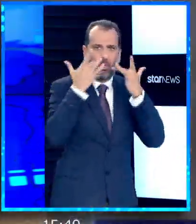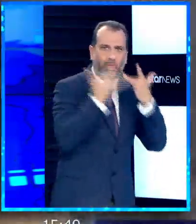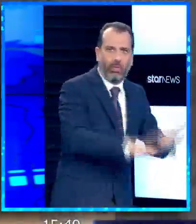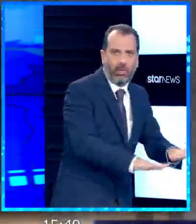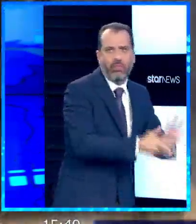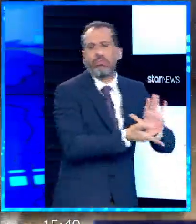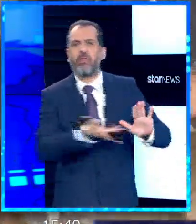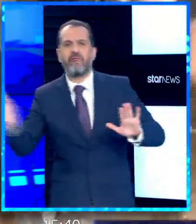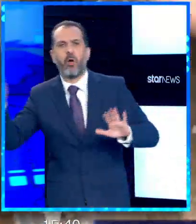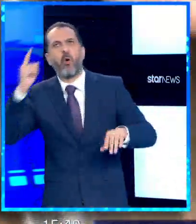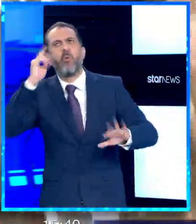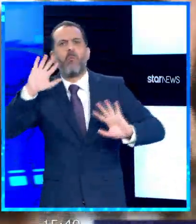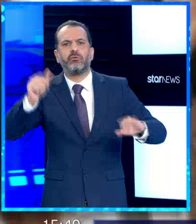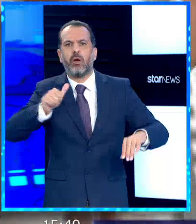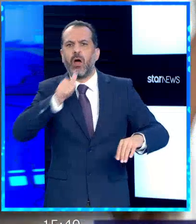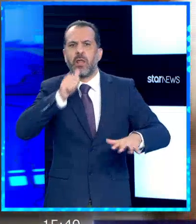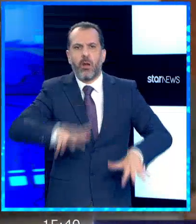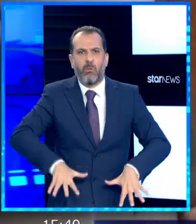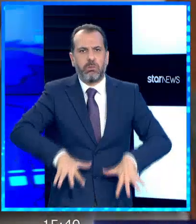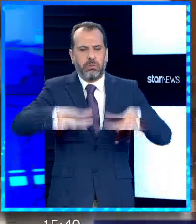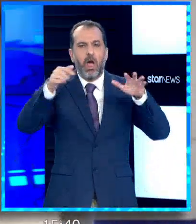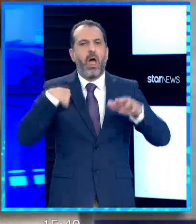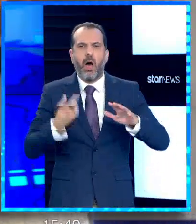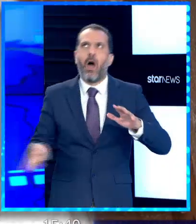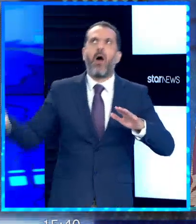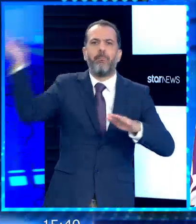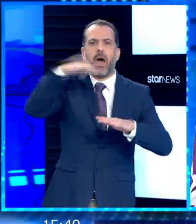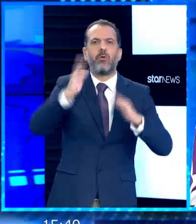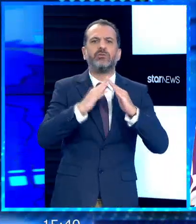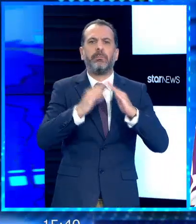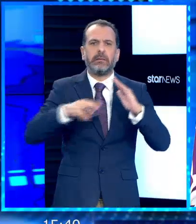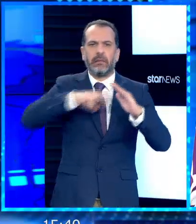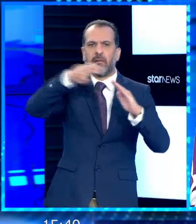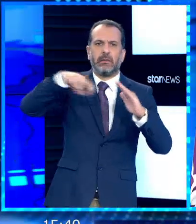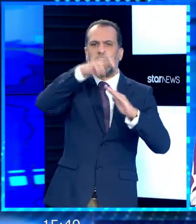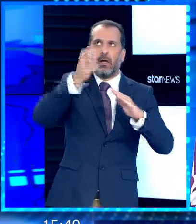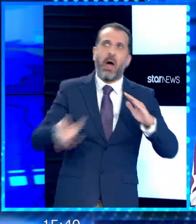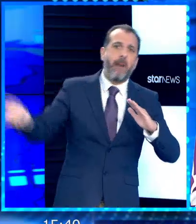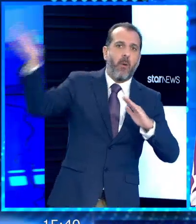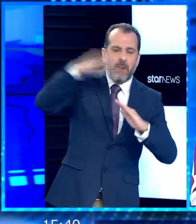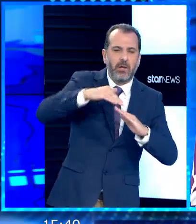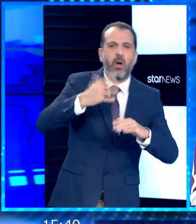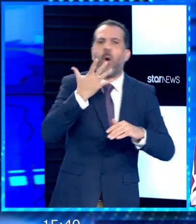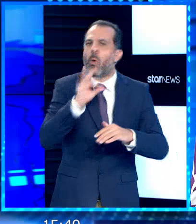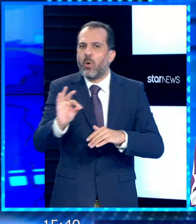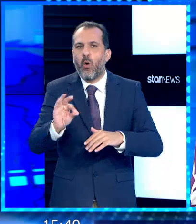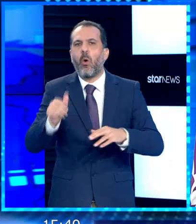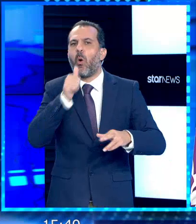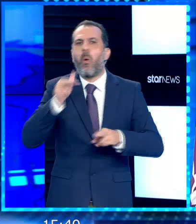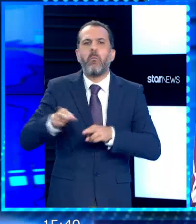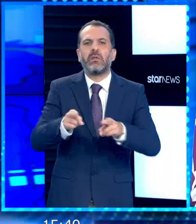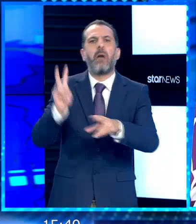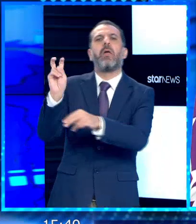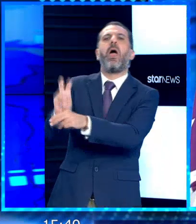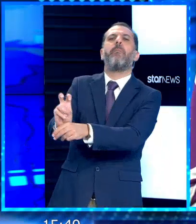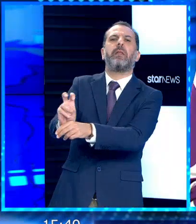χθες ότι θα πνιγούμε. Ανέβηκαν στους τελευταίους ορόφους για να μπορέσουν να σωθούν. Και όλα αυτά λένε επειδή δεν καθαρίστηκαν τα ποτάμια, Ράγια.